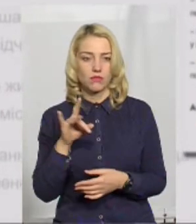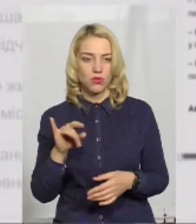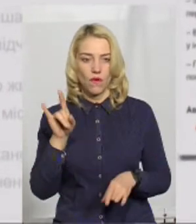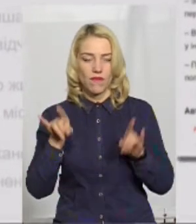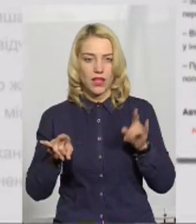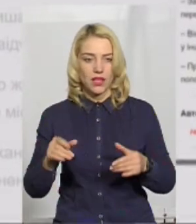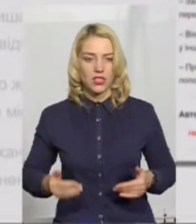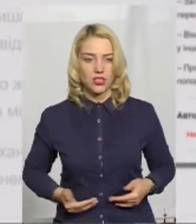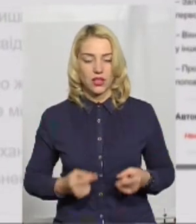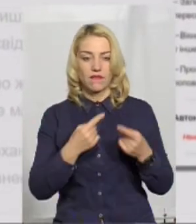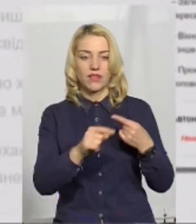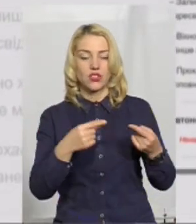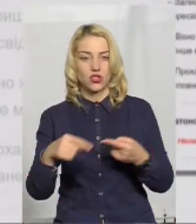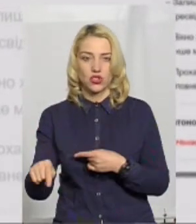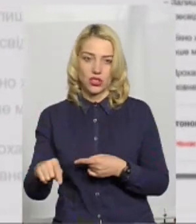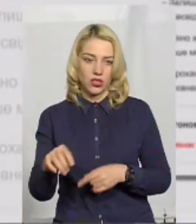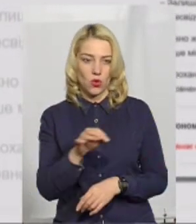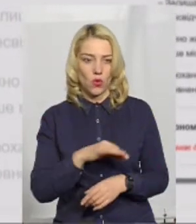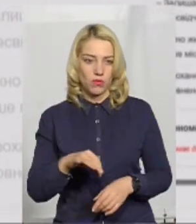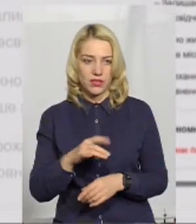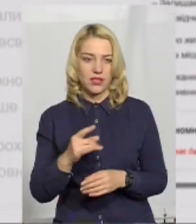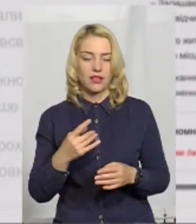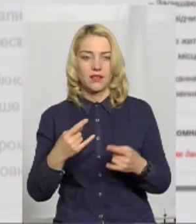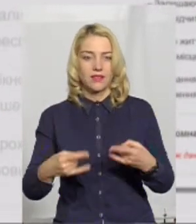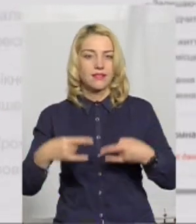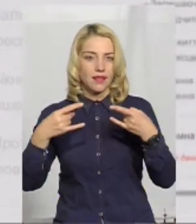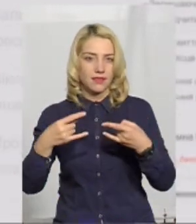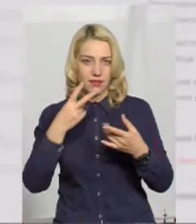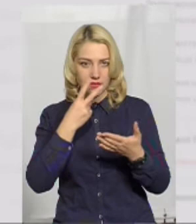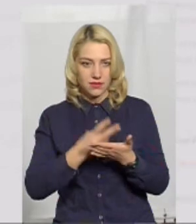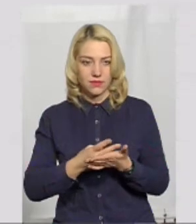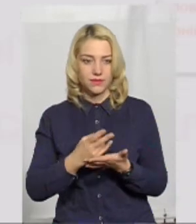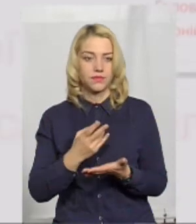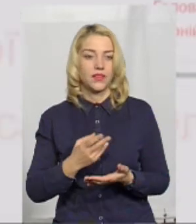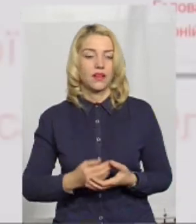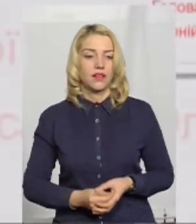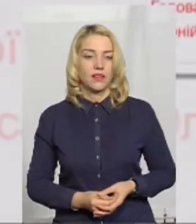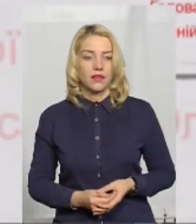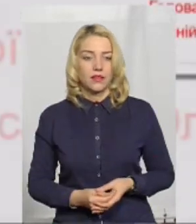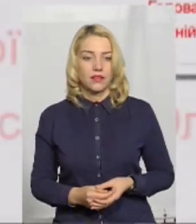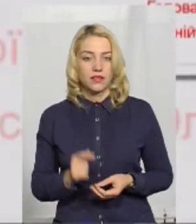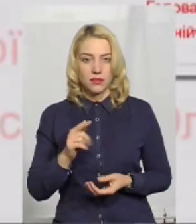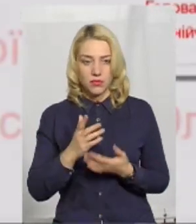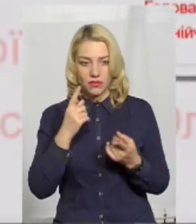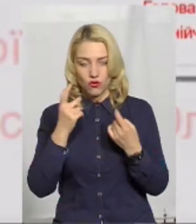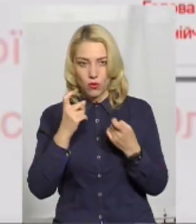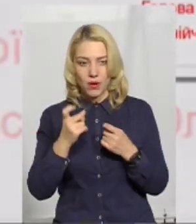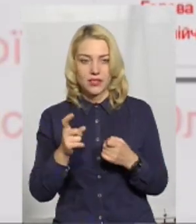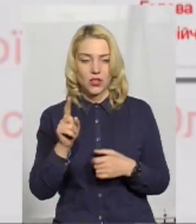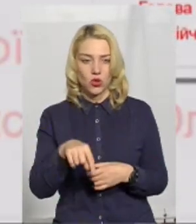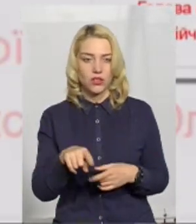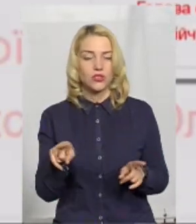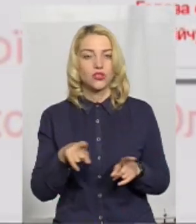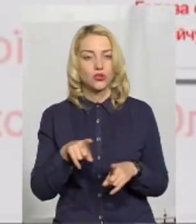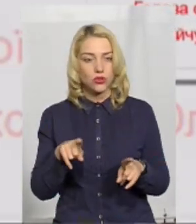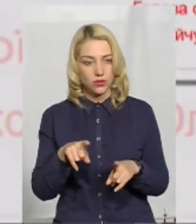вікна життя в інших областях, на екрані от є. Це, там є інформація, до речі,